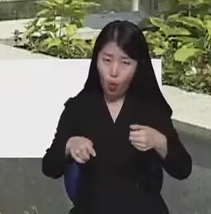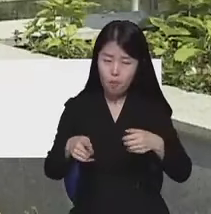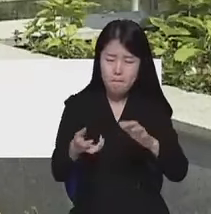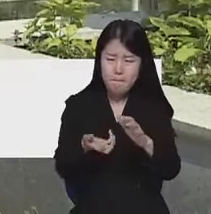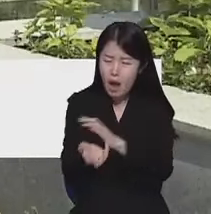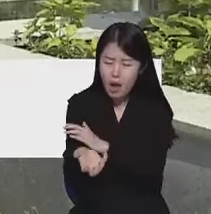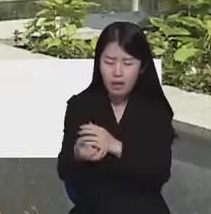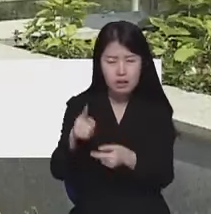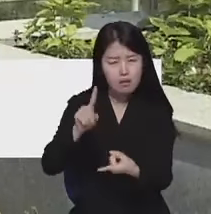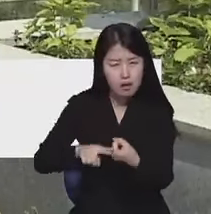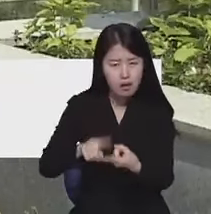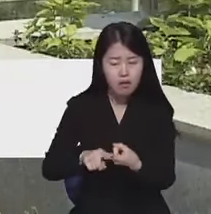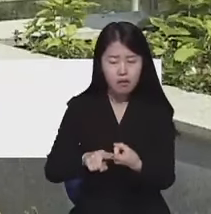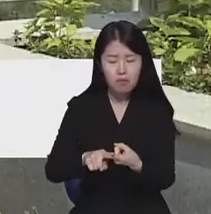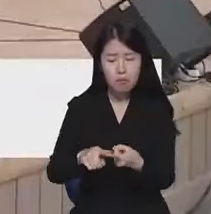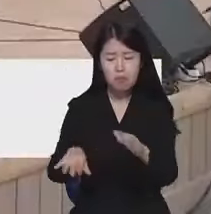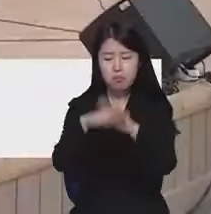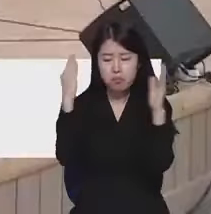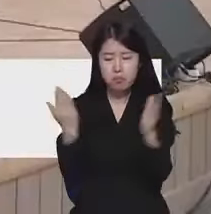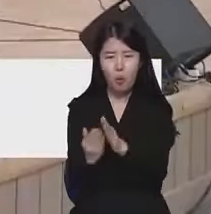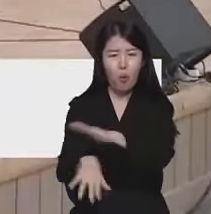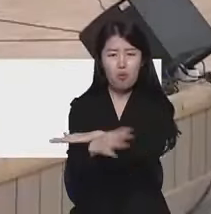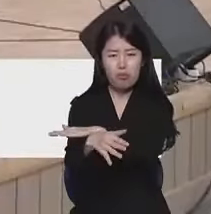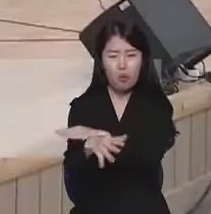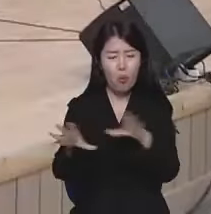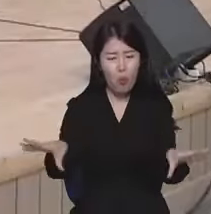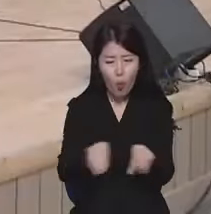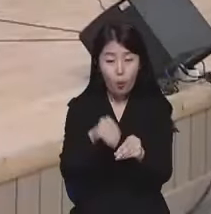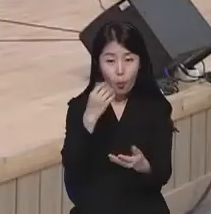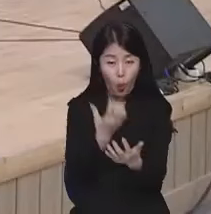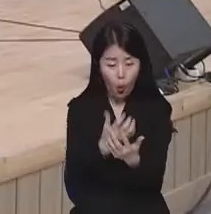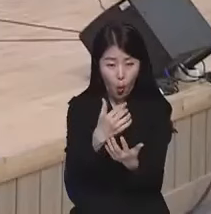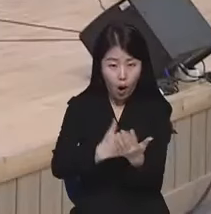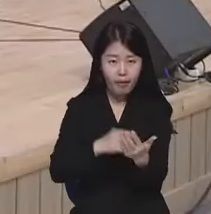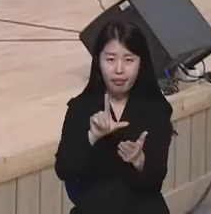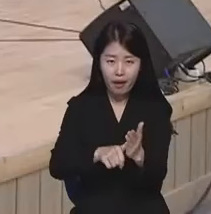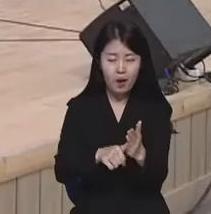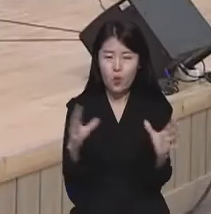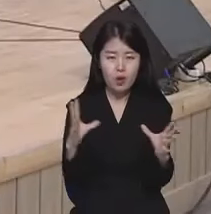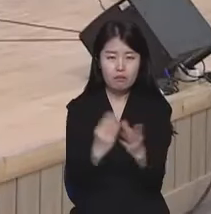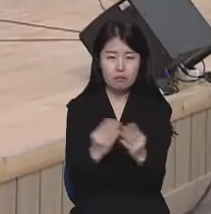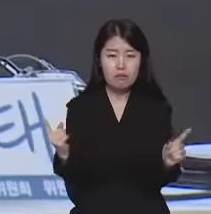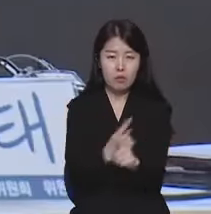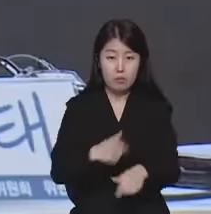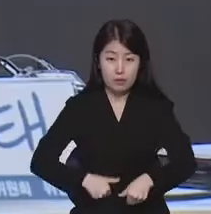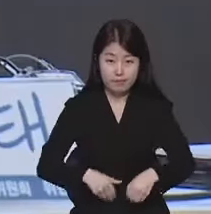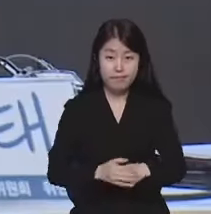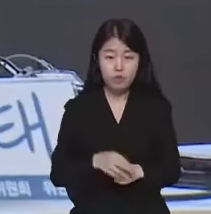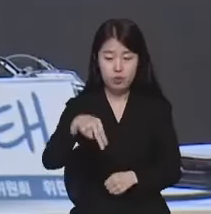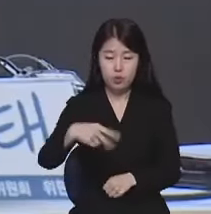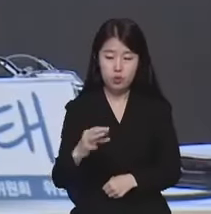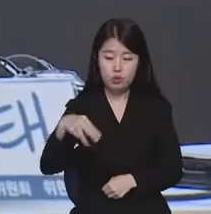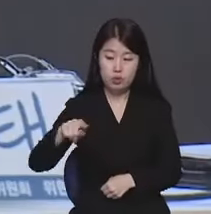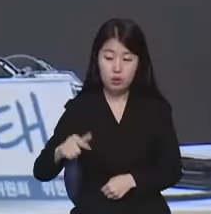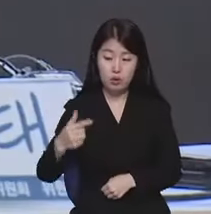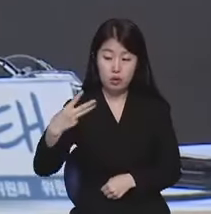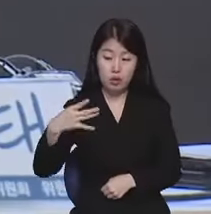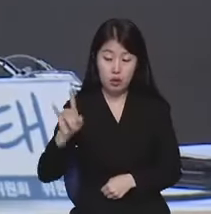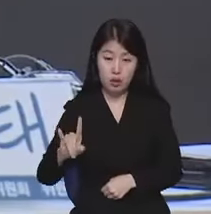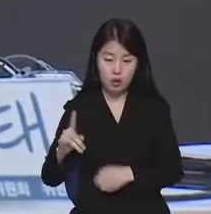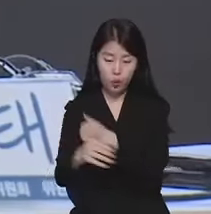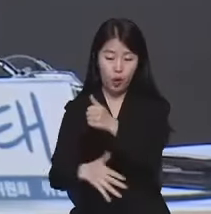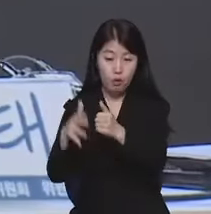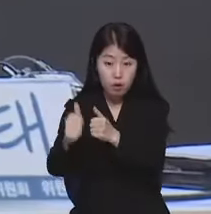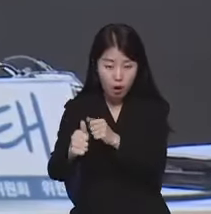이걸 종합보고서에서는 정확하게. 5.18 진상규명조사위원회를 이끈 송선태 위원장은 개별